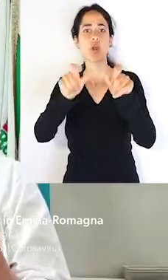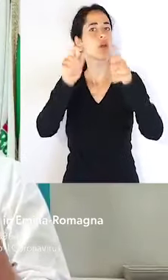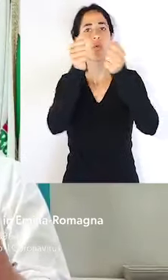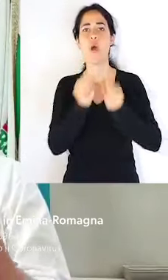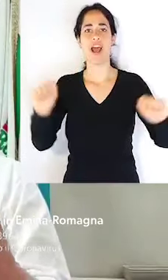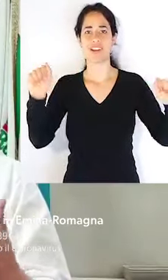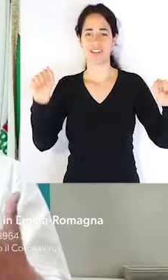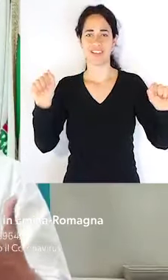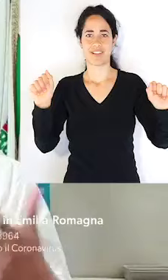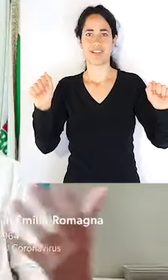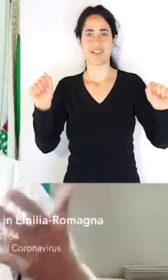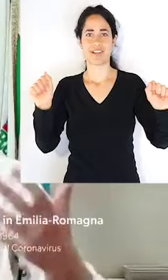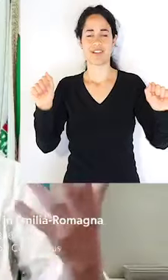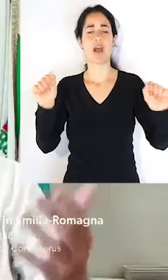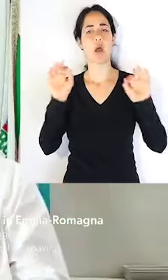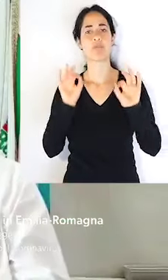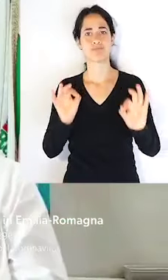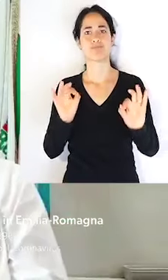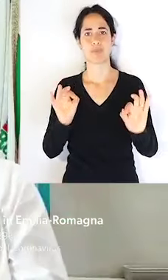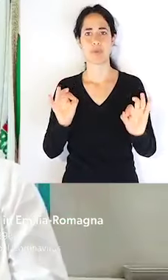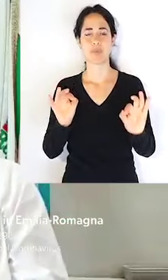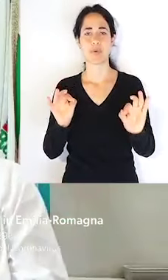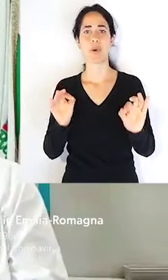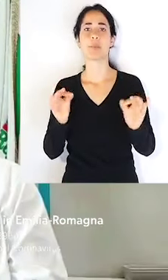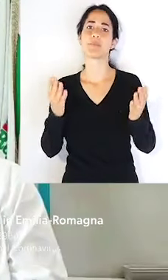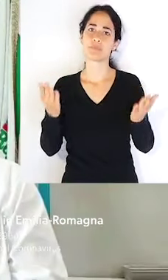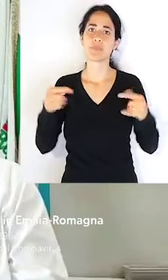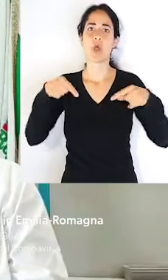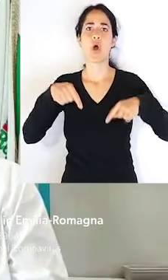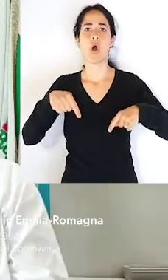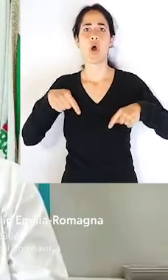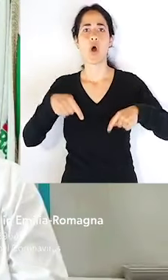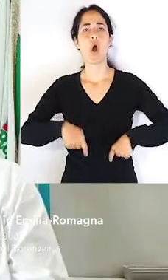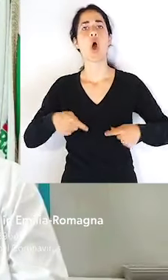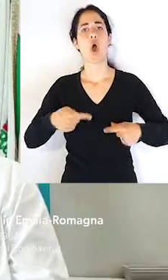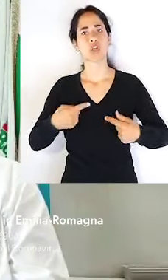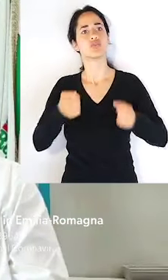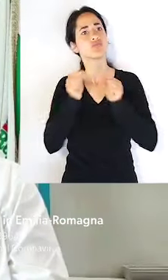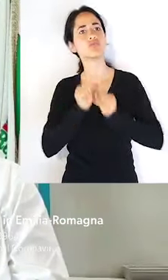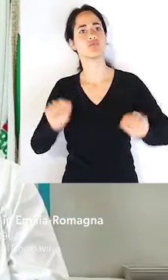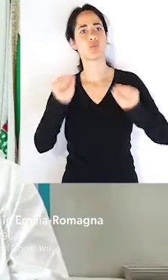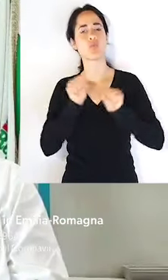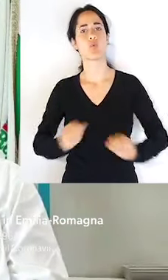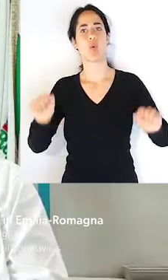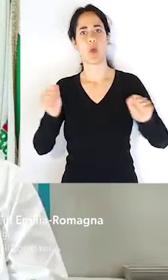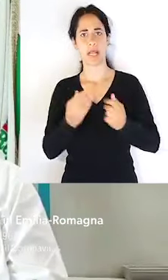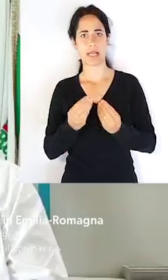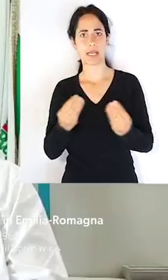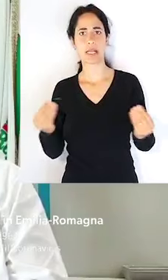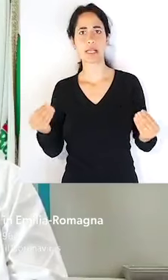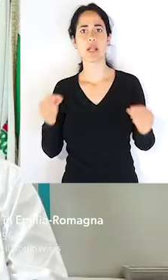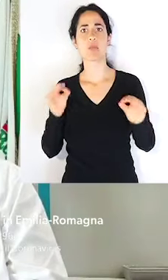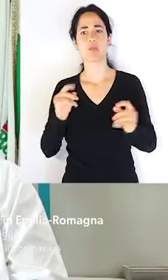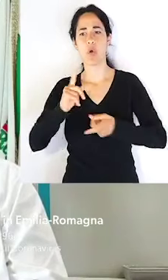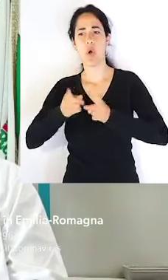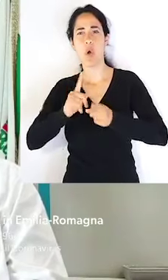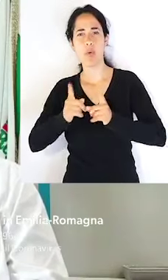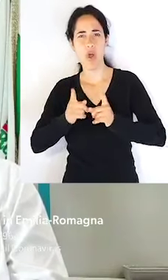riscontrato l'epidemia, l'infezione da Covid, oggi sono assolutamente guarite. E